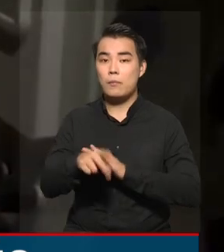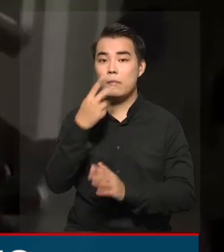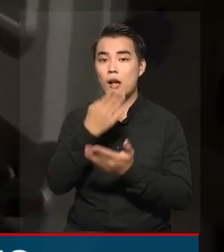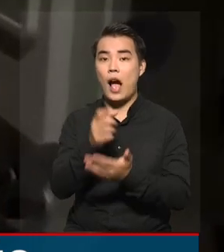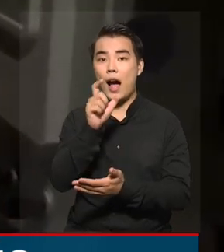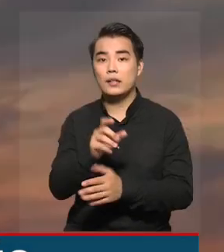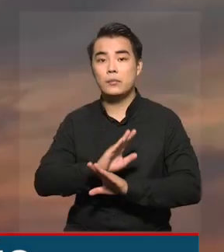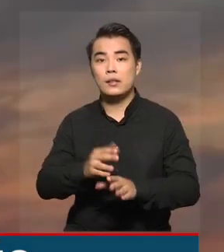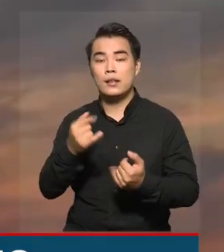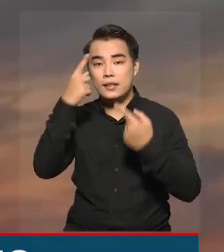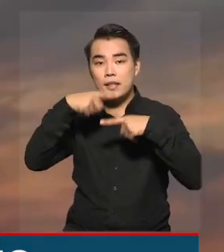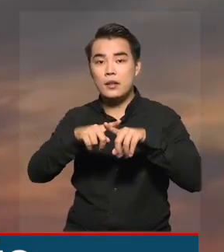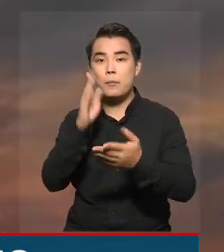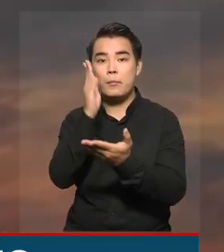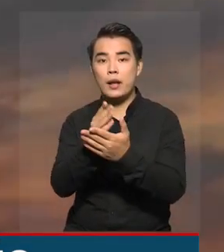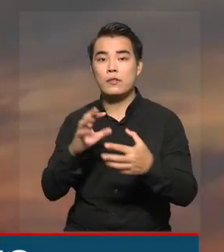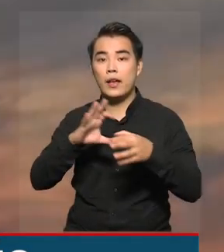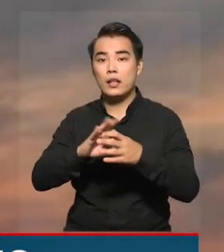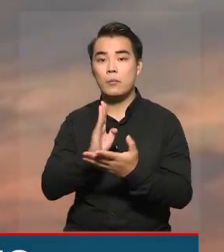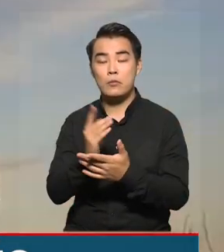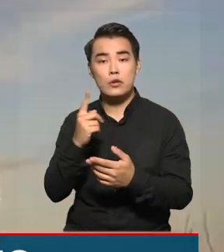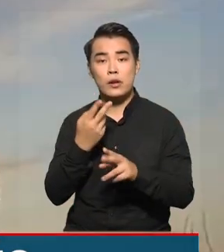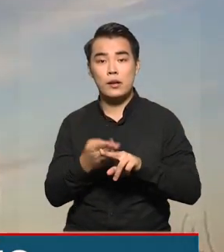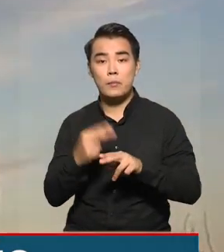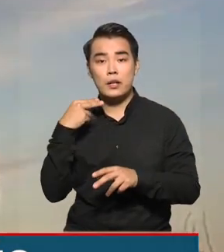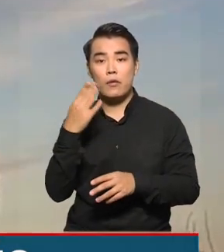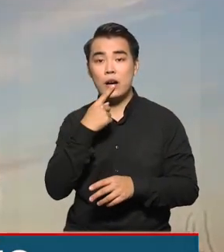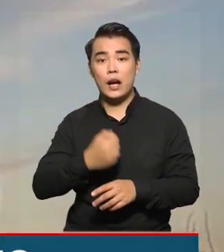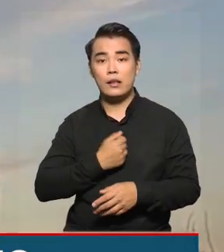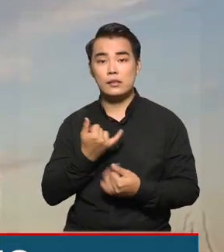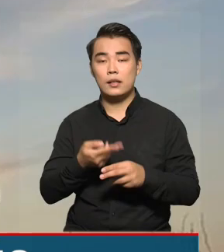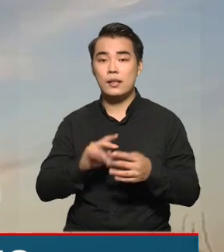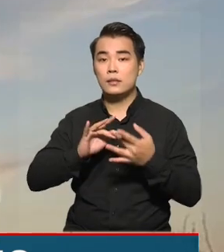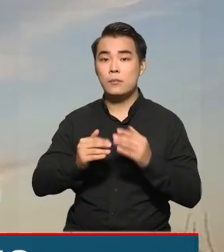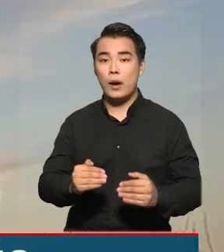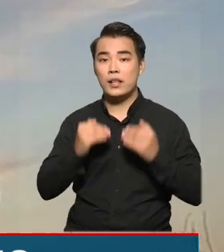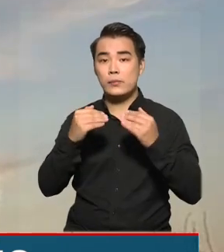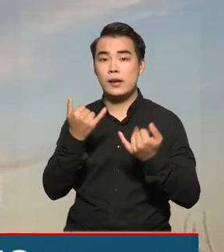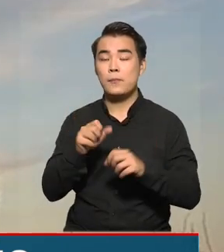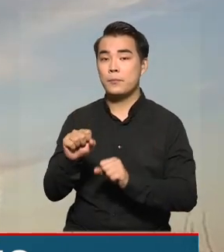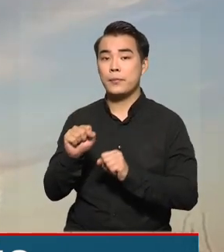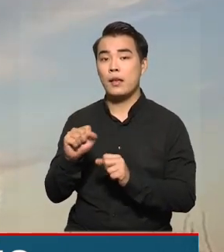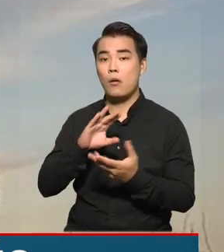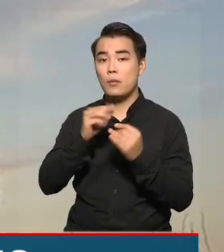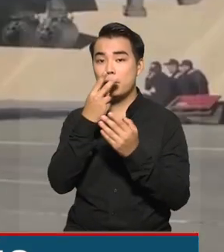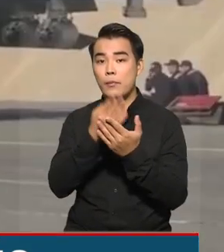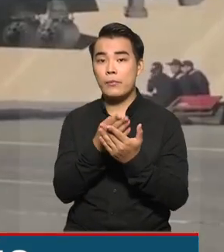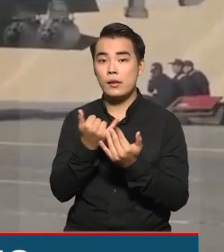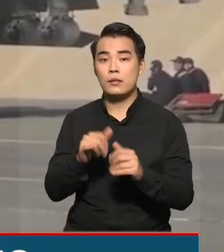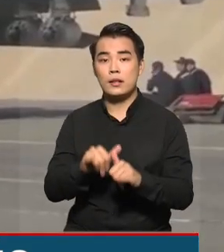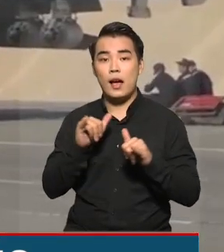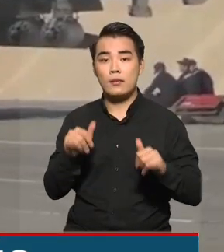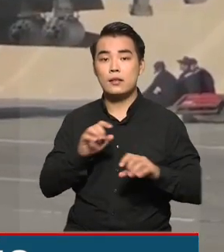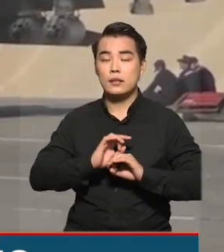адамға ғана емес, техникаға да тікелей байланысты. Сондықтан президент әскеріміздің әлеуетін көтеру үшін алдымен қорғаныс өнеркәсіп кешенін нығайтып